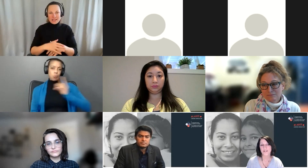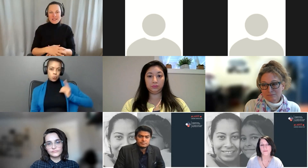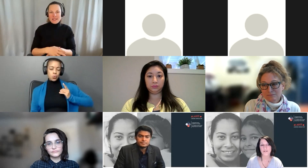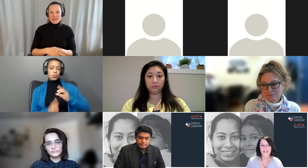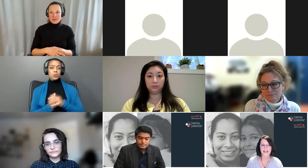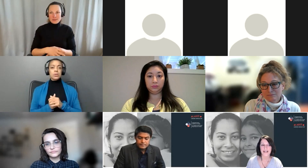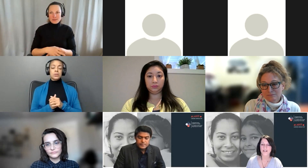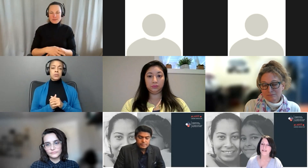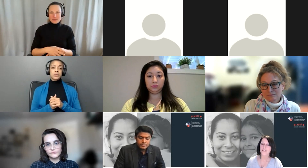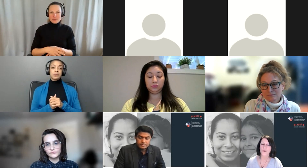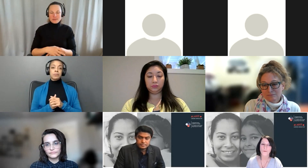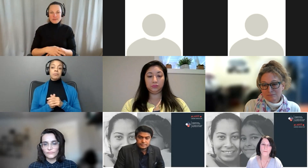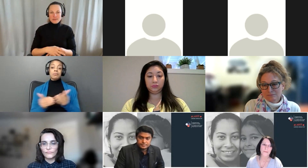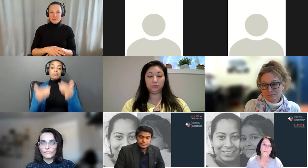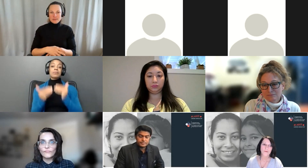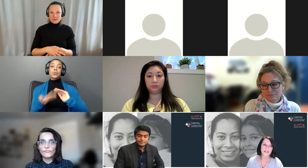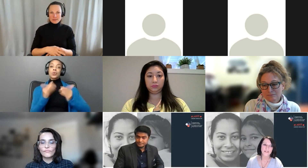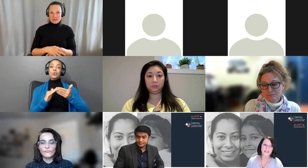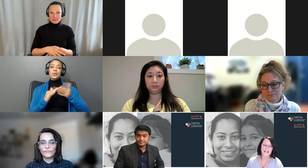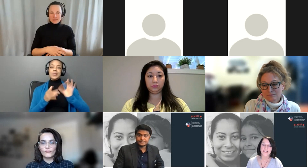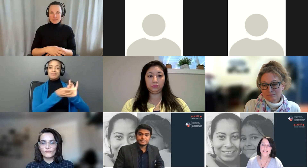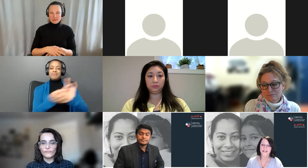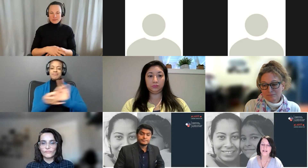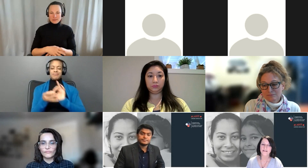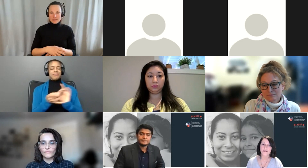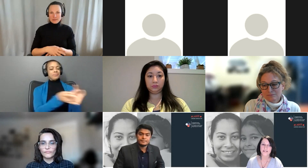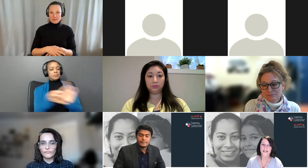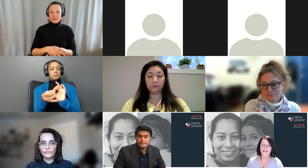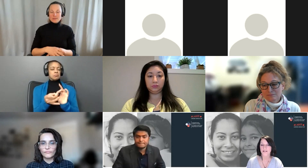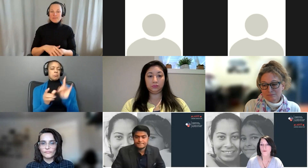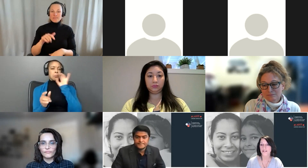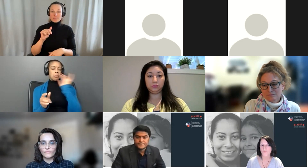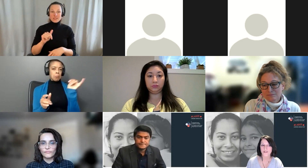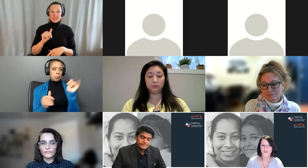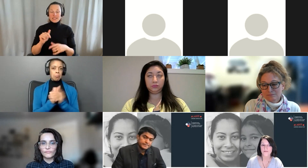et nous livrons aussi des services de connexion avec les communautés.